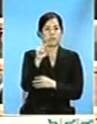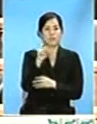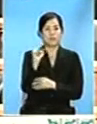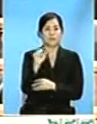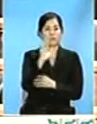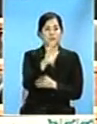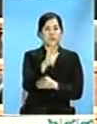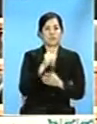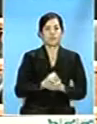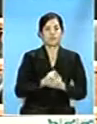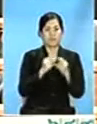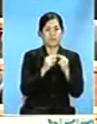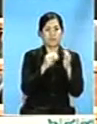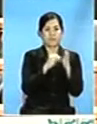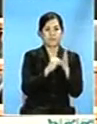พ